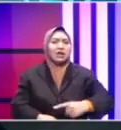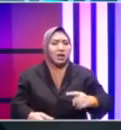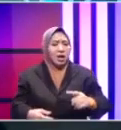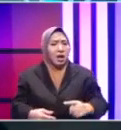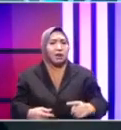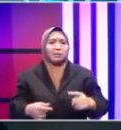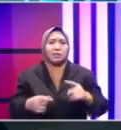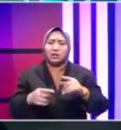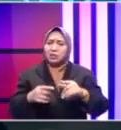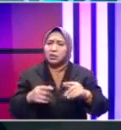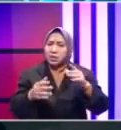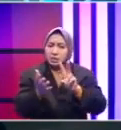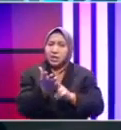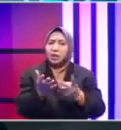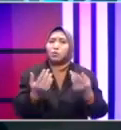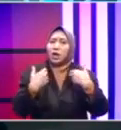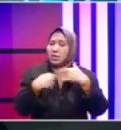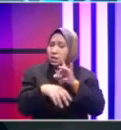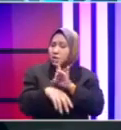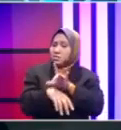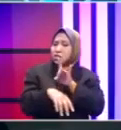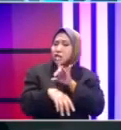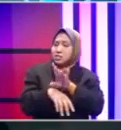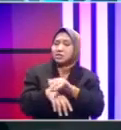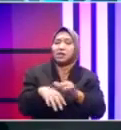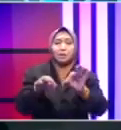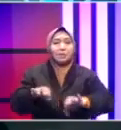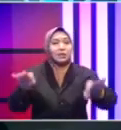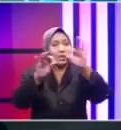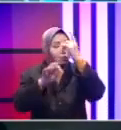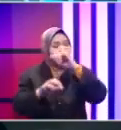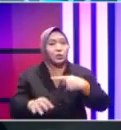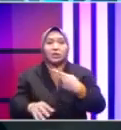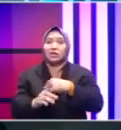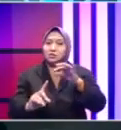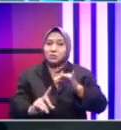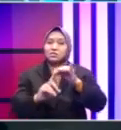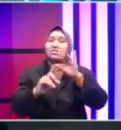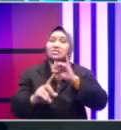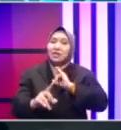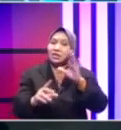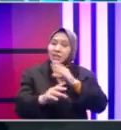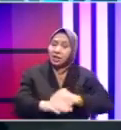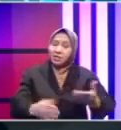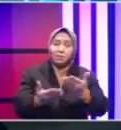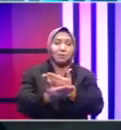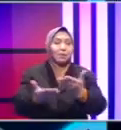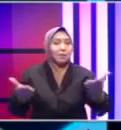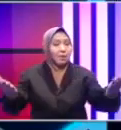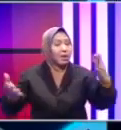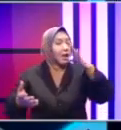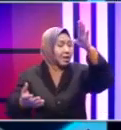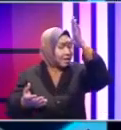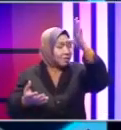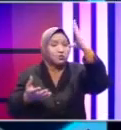adidaya di sebalik tada pura the nasehat-nasehat yang sangat penting untuk kita khususnya saya dan juga para soal